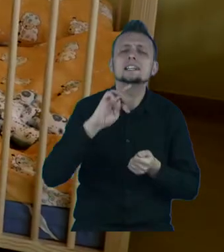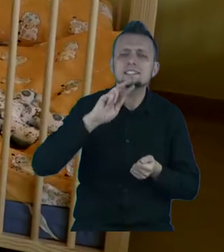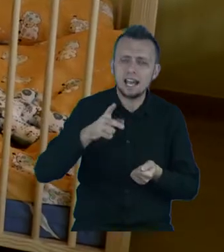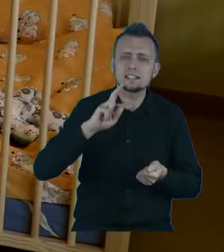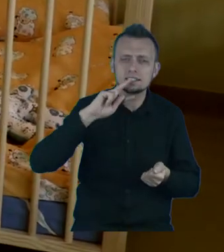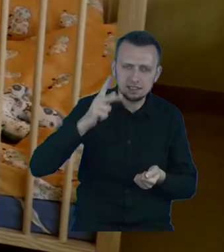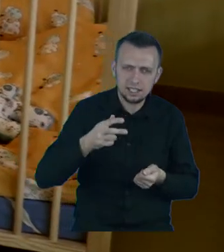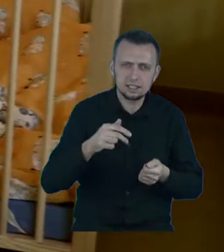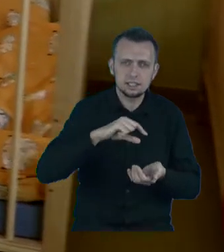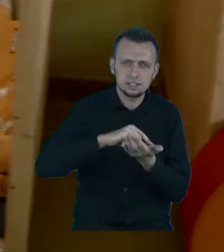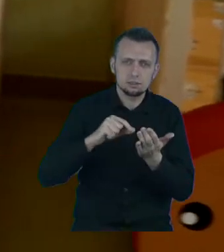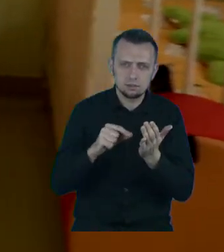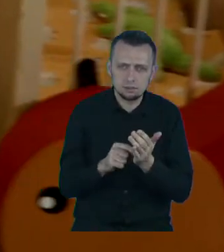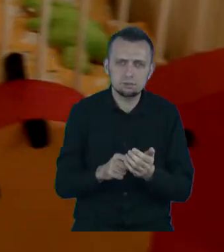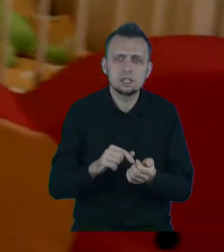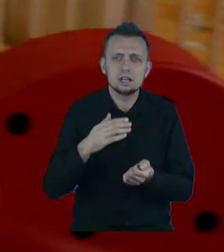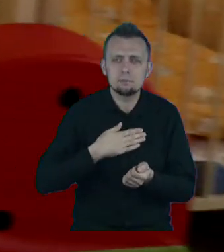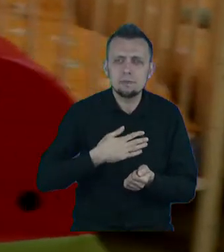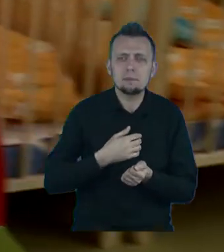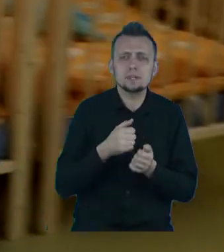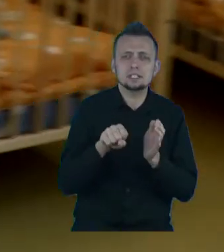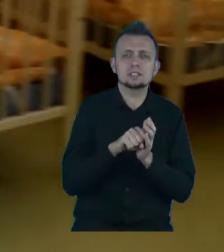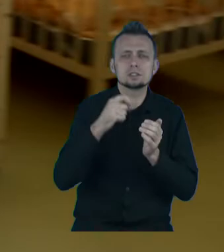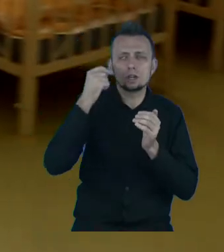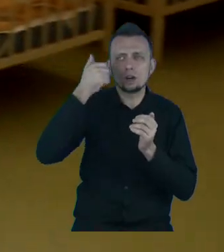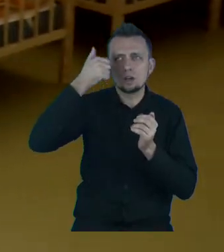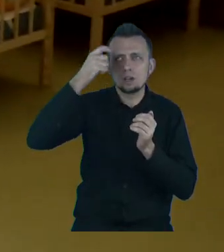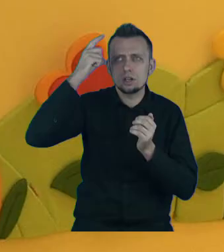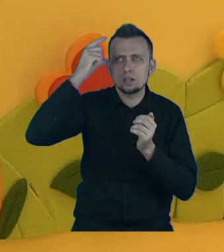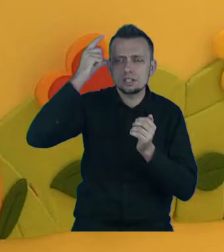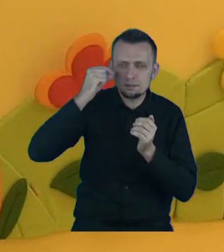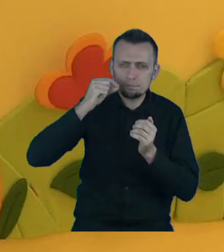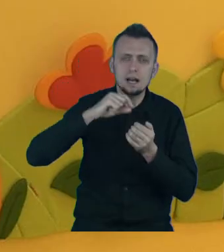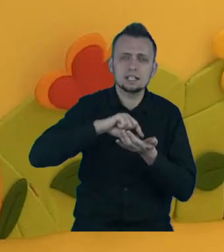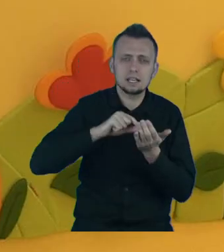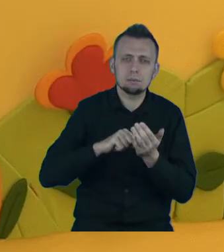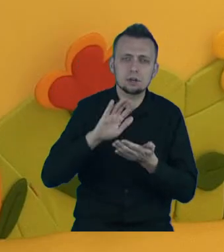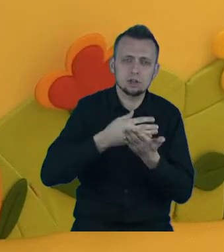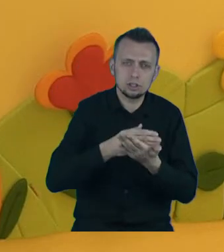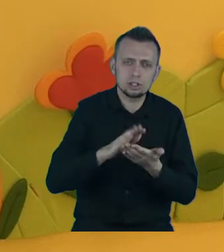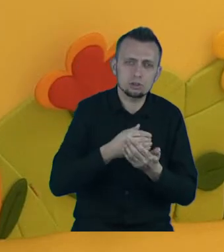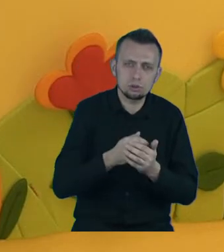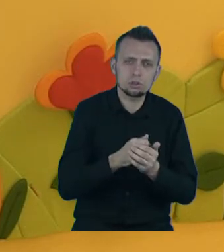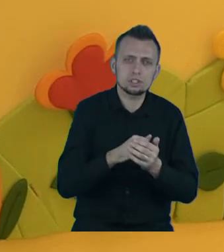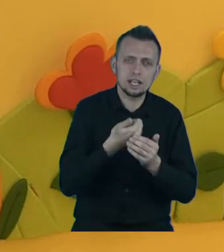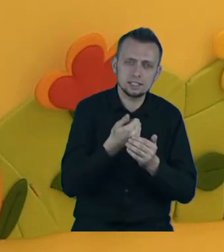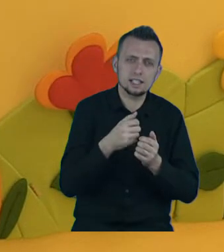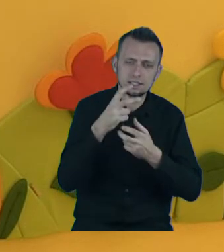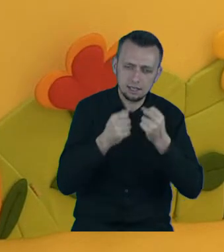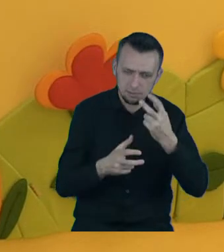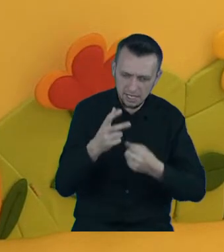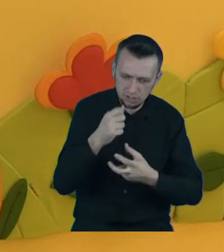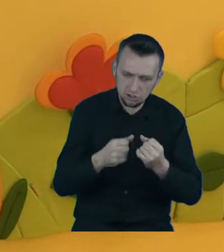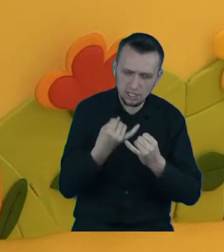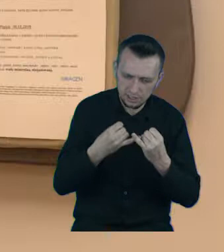zostały wydzielone, sypialnie zostały wydzielone, sale zabaw, kuchnie oddzielnie kuchnia mleczna, także naprawdę tutaj mamy